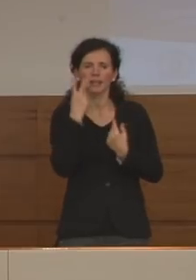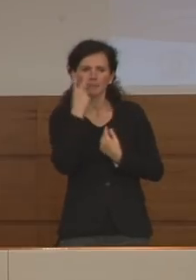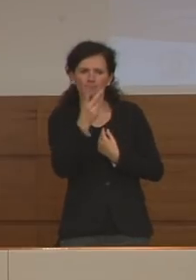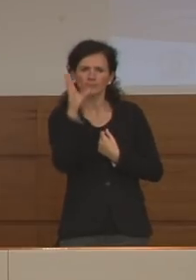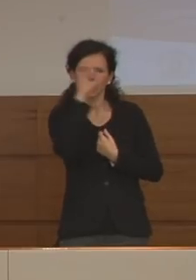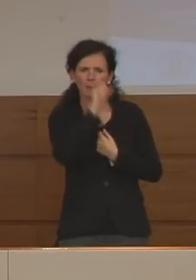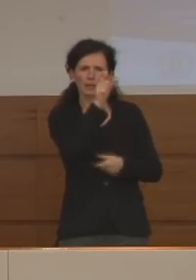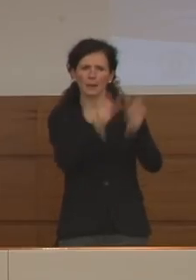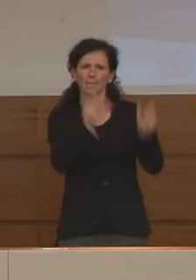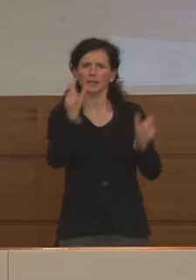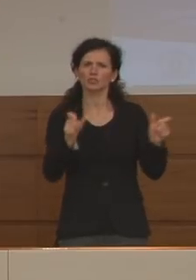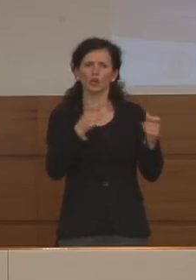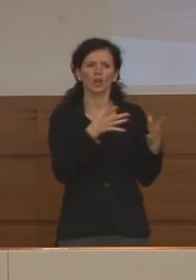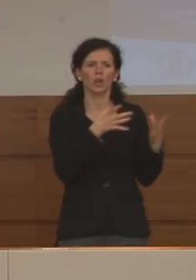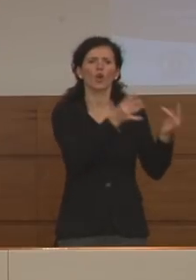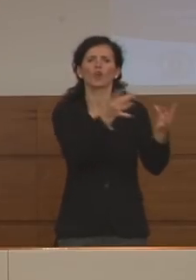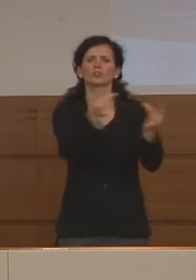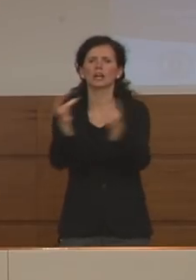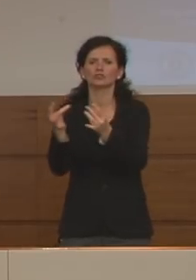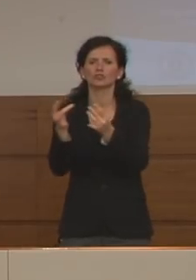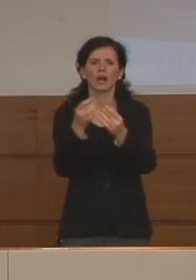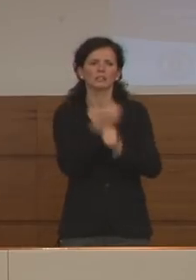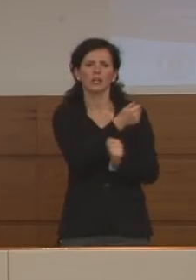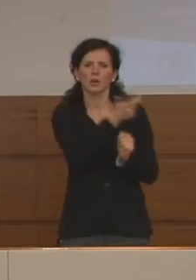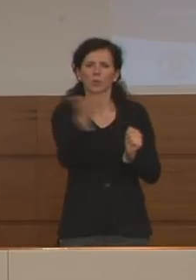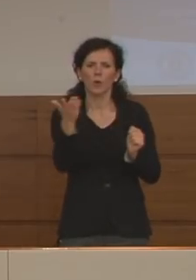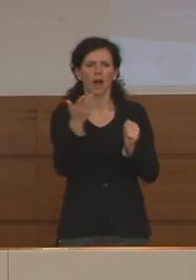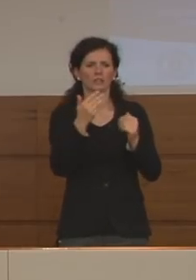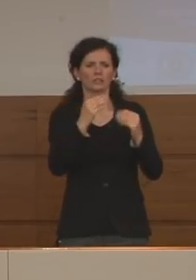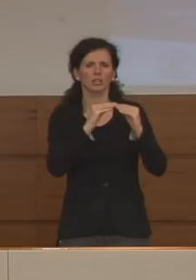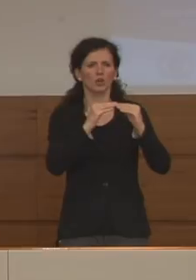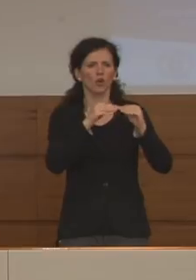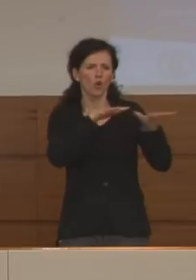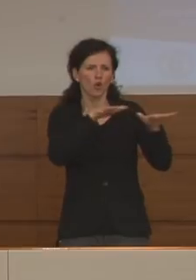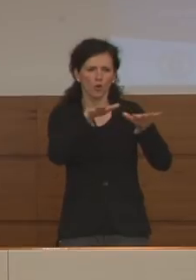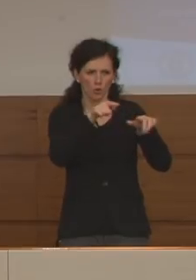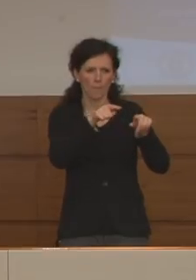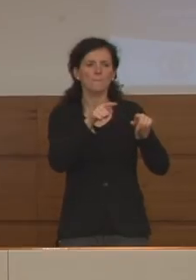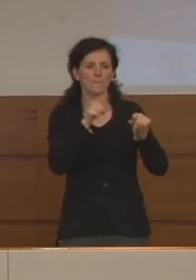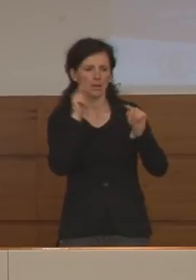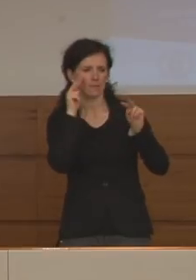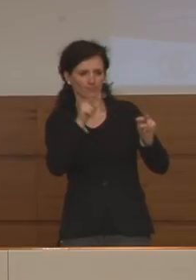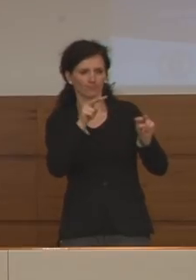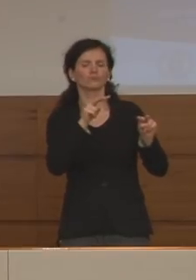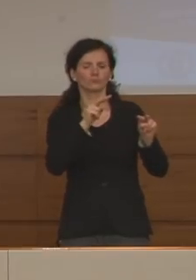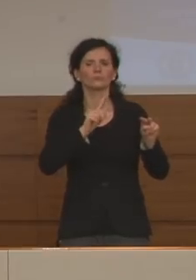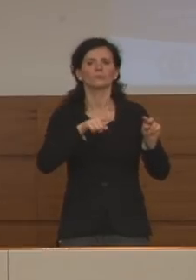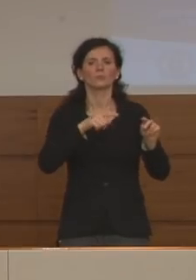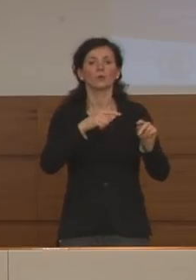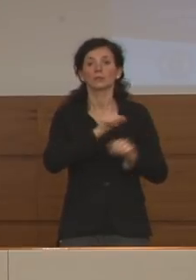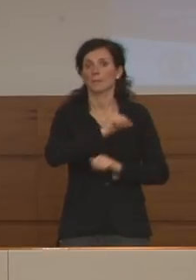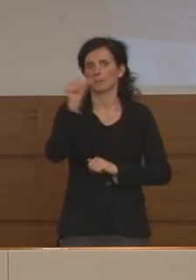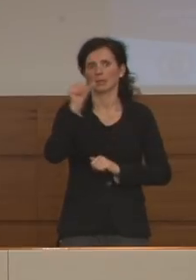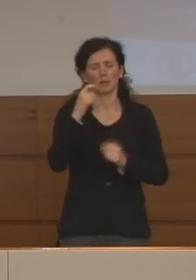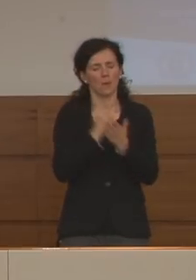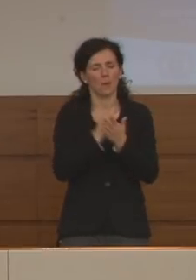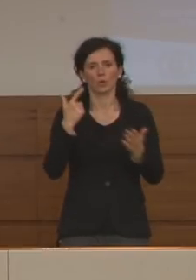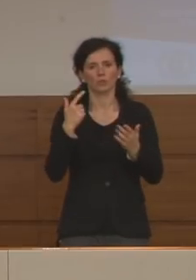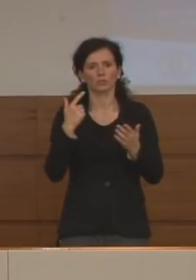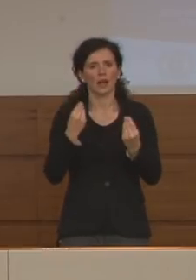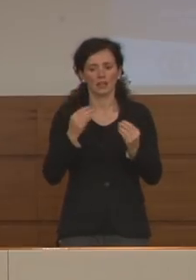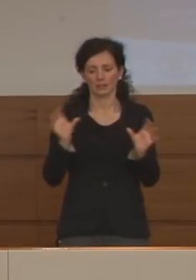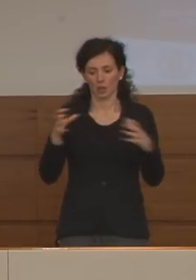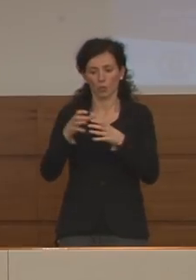il livello di impiego da parte delle degli ospedali quindi privilegiando quelle regioni che hanno